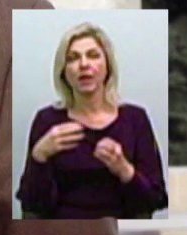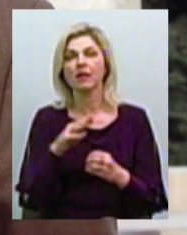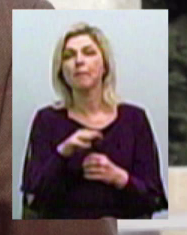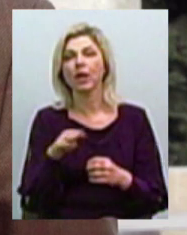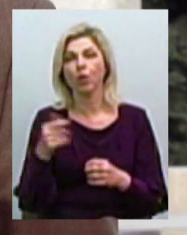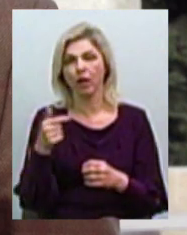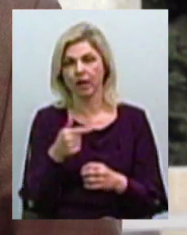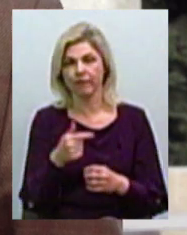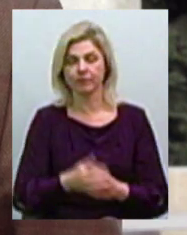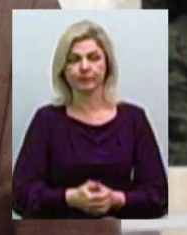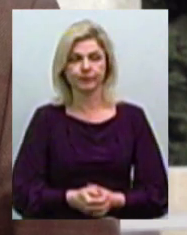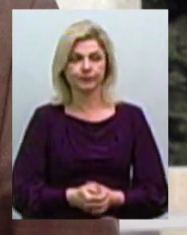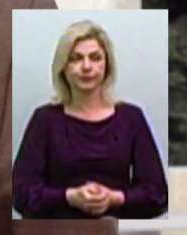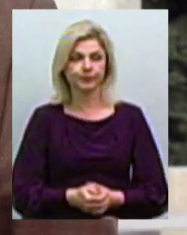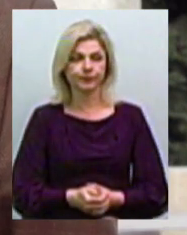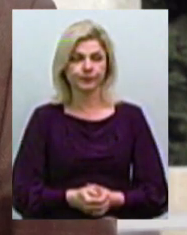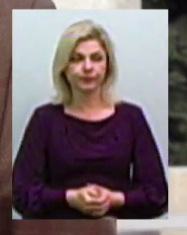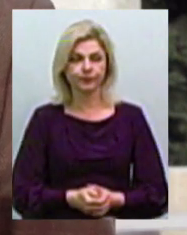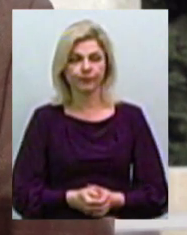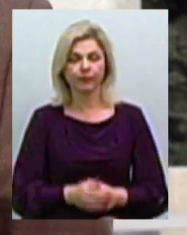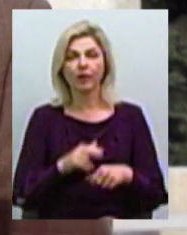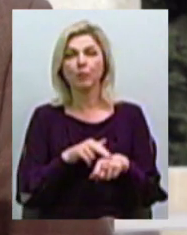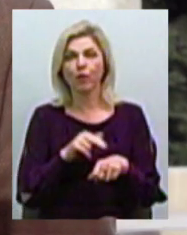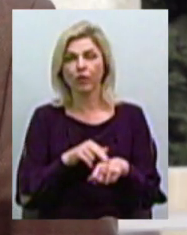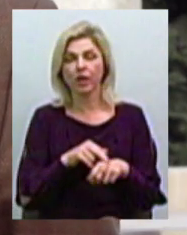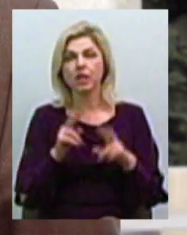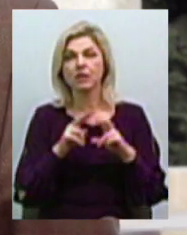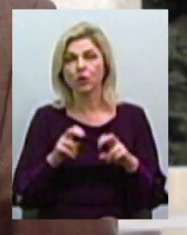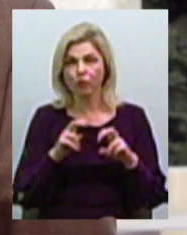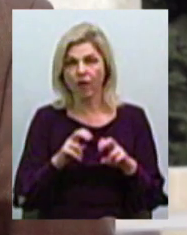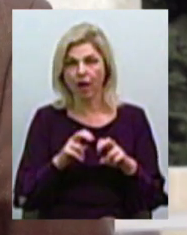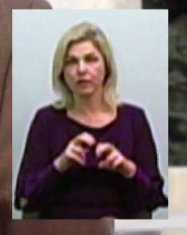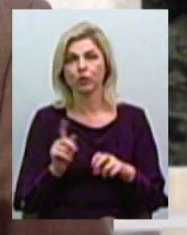мільйонів гривень. Правоохоронці з'ясували, що